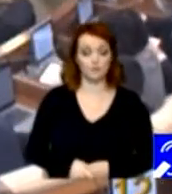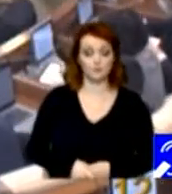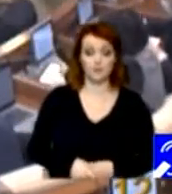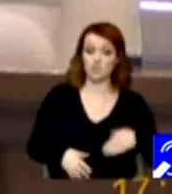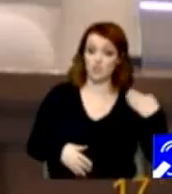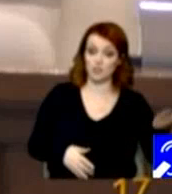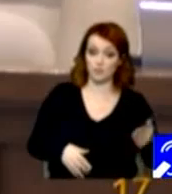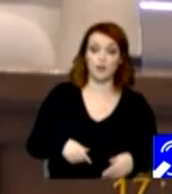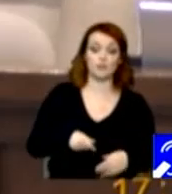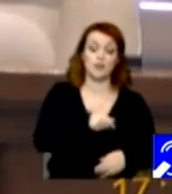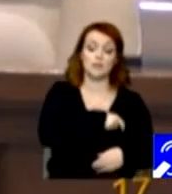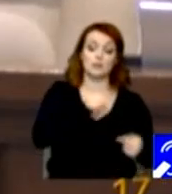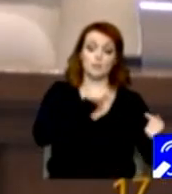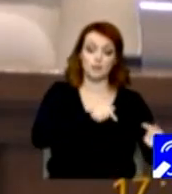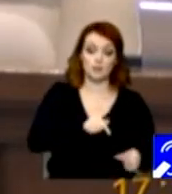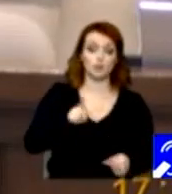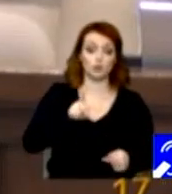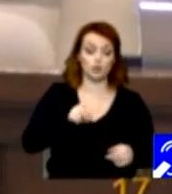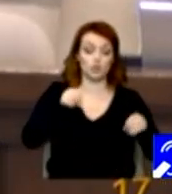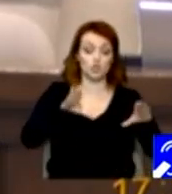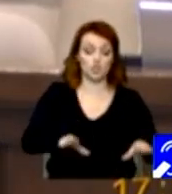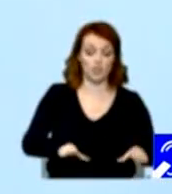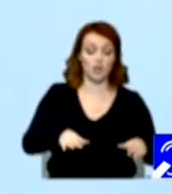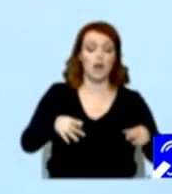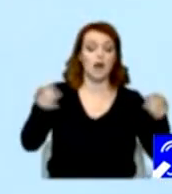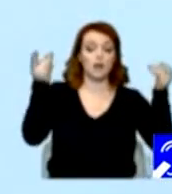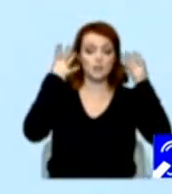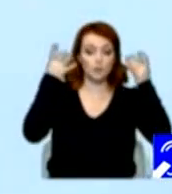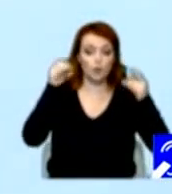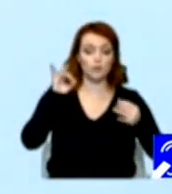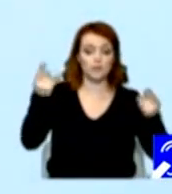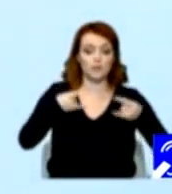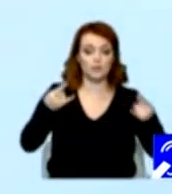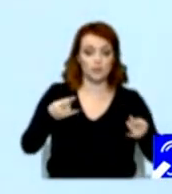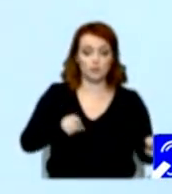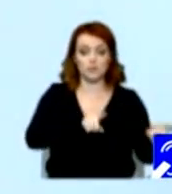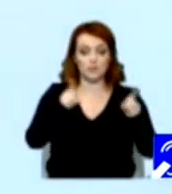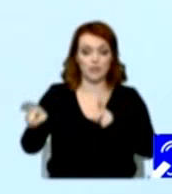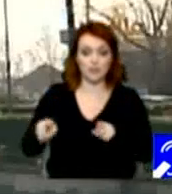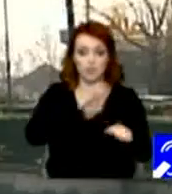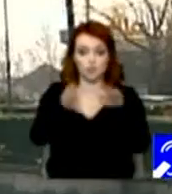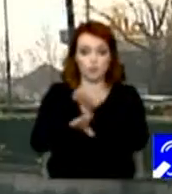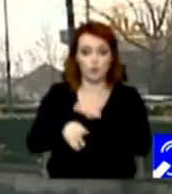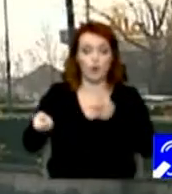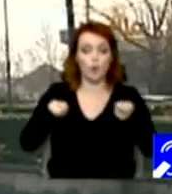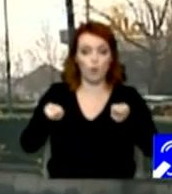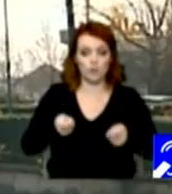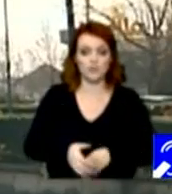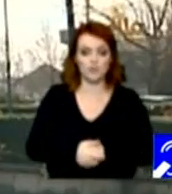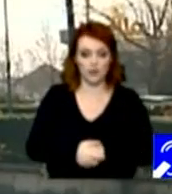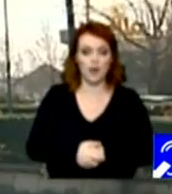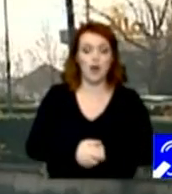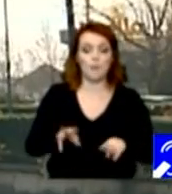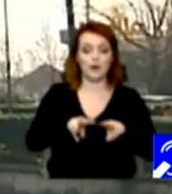spun că decizia de a trece radioul și televiziunea publică în subordinea Parlamentului reprezintă un atentat la adresa